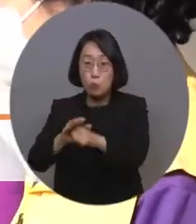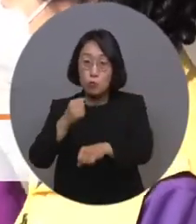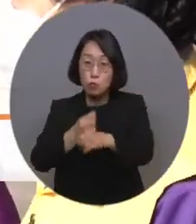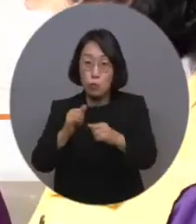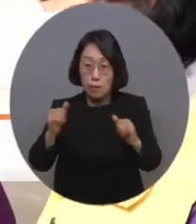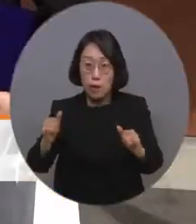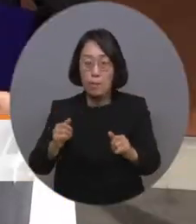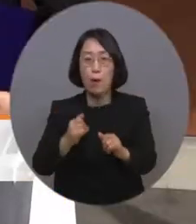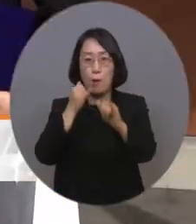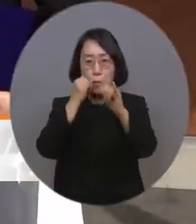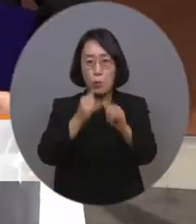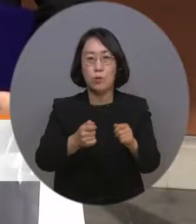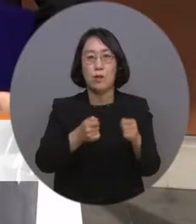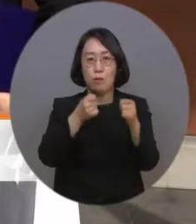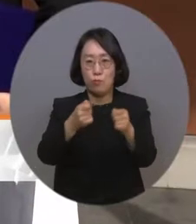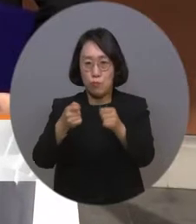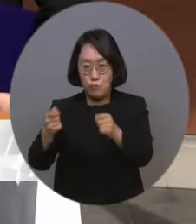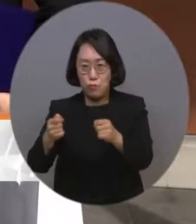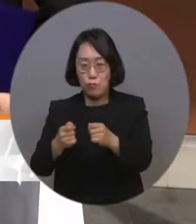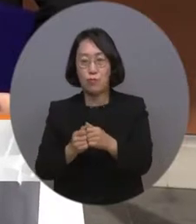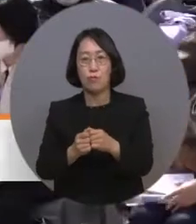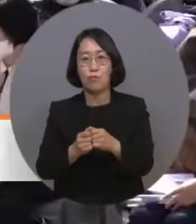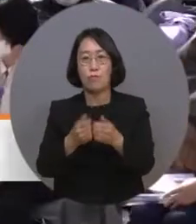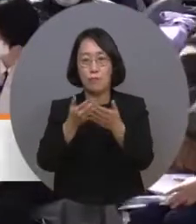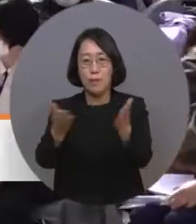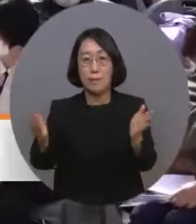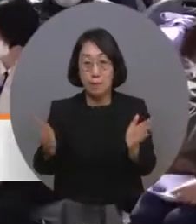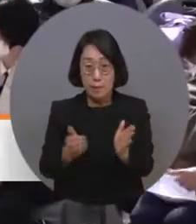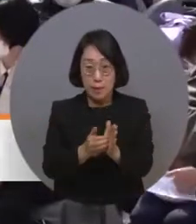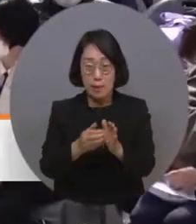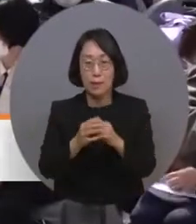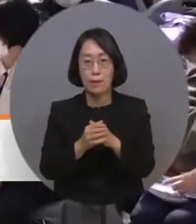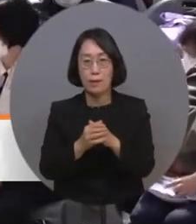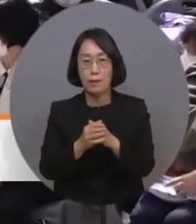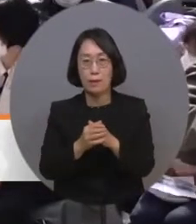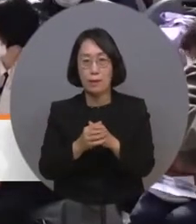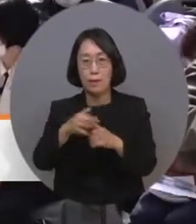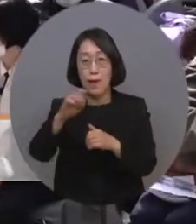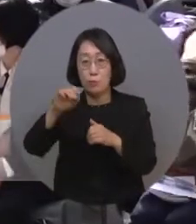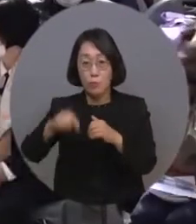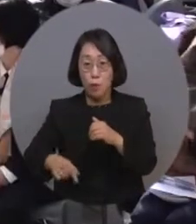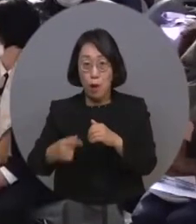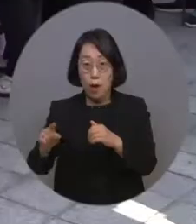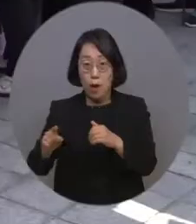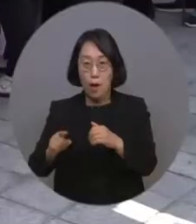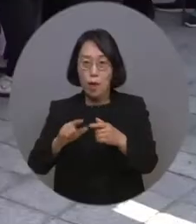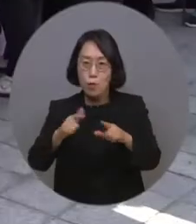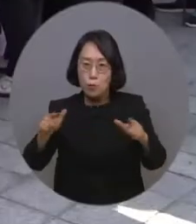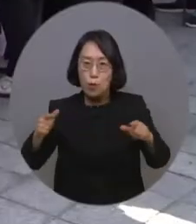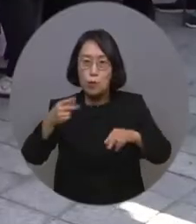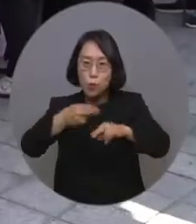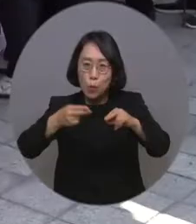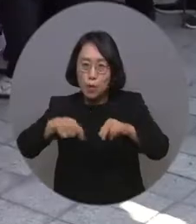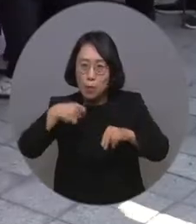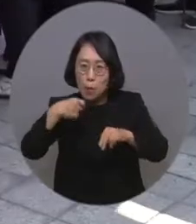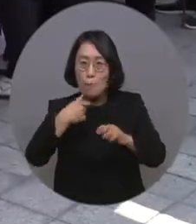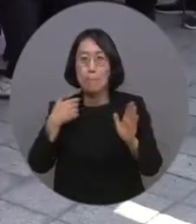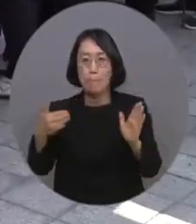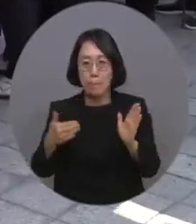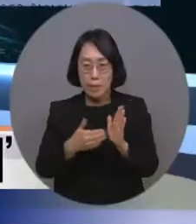원주시장 표창과 원주시의회 의장 표창이 수여됐으며 다문화 국가의 음식을 만들어 나누는 행사도